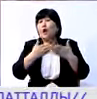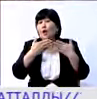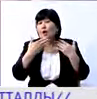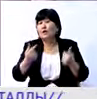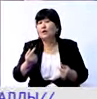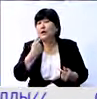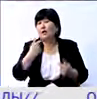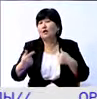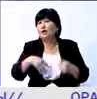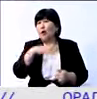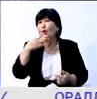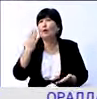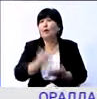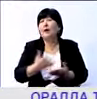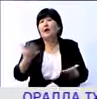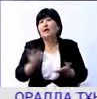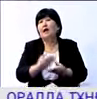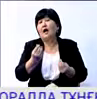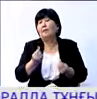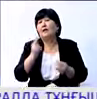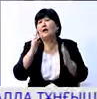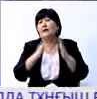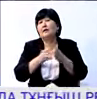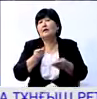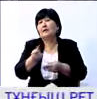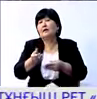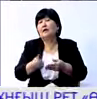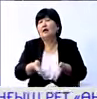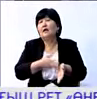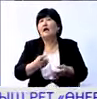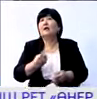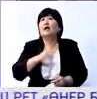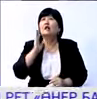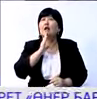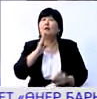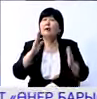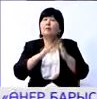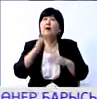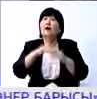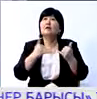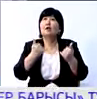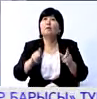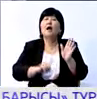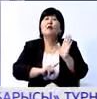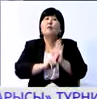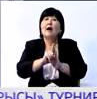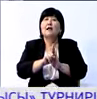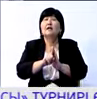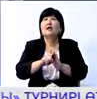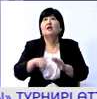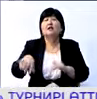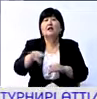жоқтығынан қиыншылықты көп көрді. Тапқан табысы пәтерақыдан ауыспайды. Жалғыз басты анаға баспана салып беру туралы бастаманы